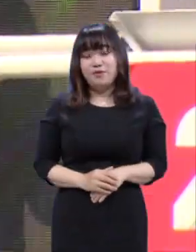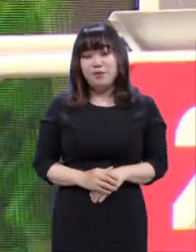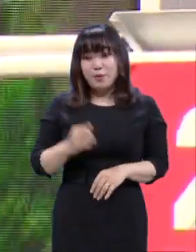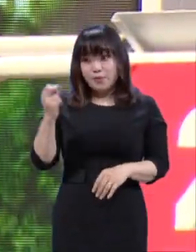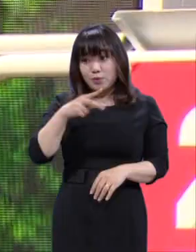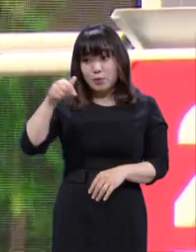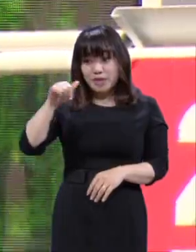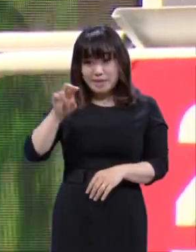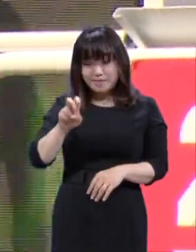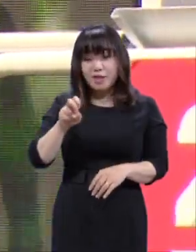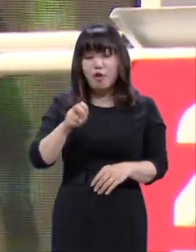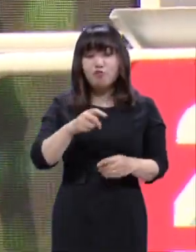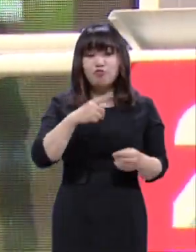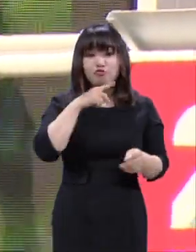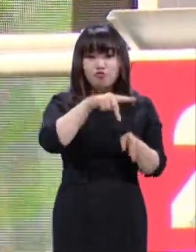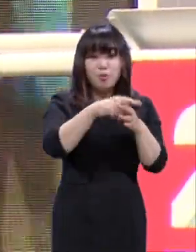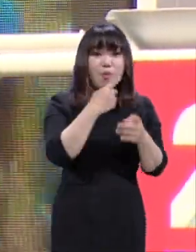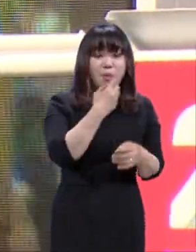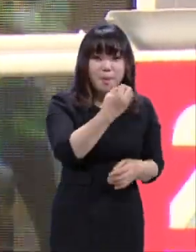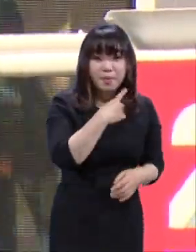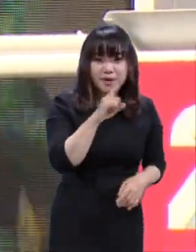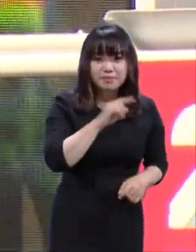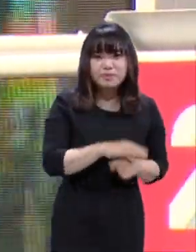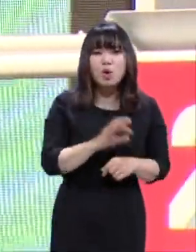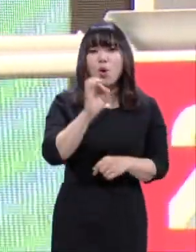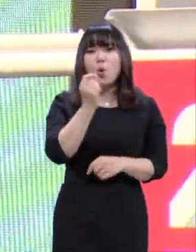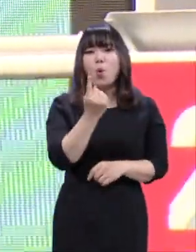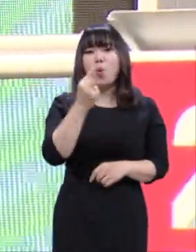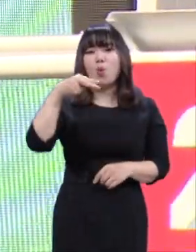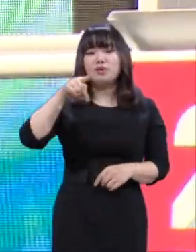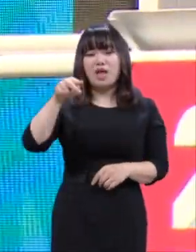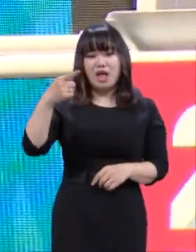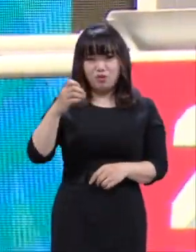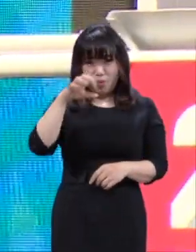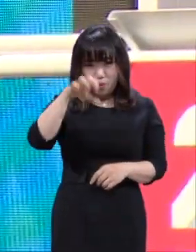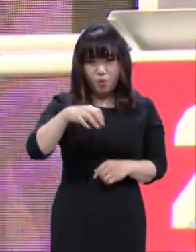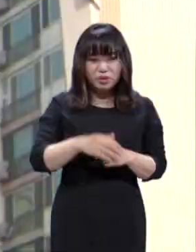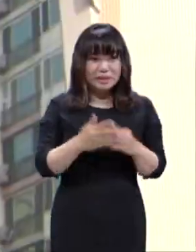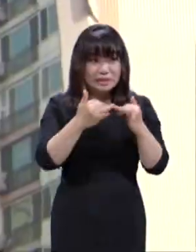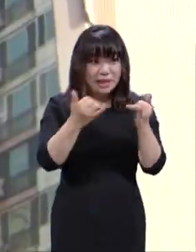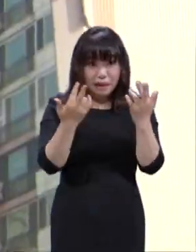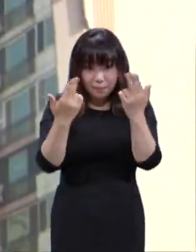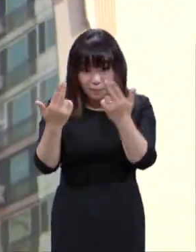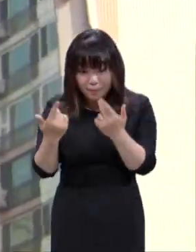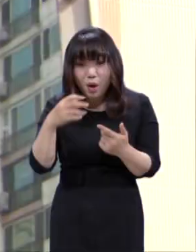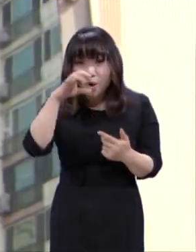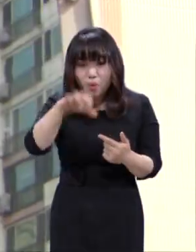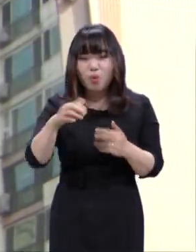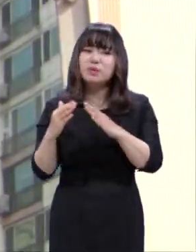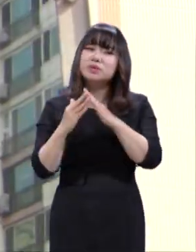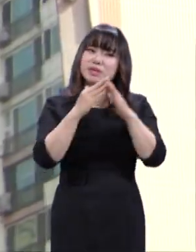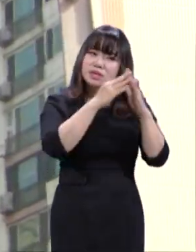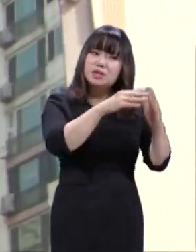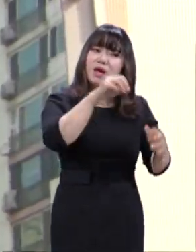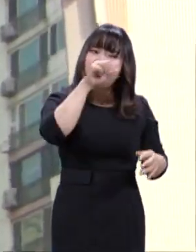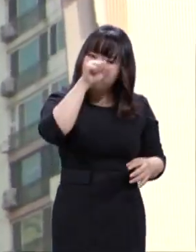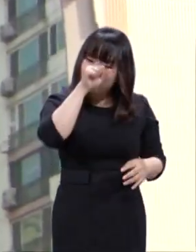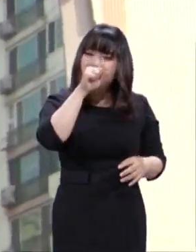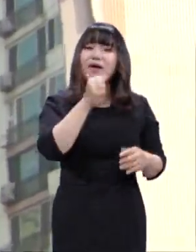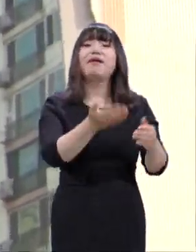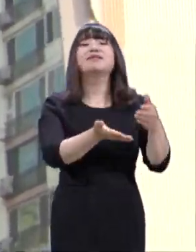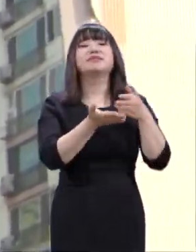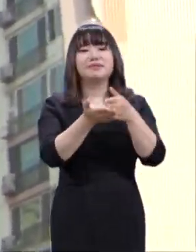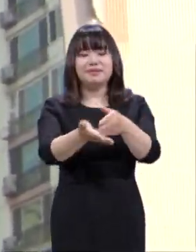반면 김태우 후보는 오세동 등 인구가 밀집되지 않은 곳으로 옮기는 방안도 고려해볼 필요가 있다는